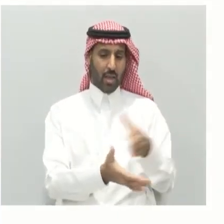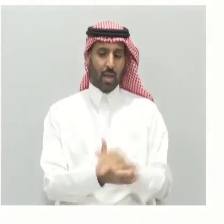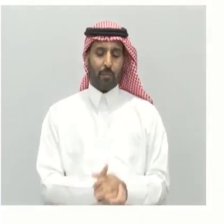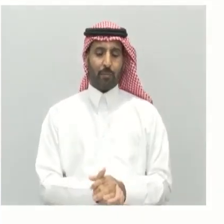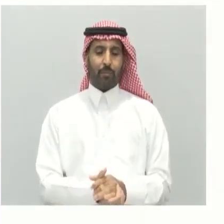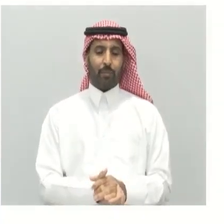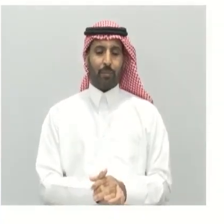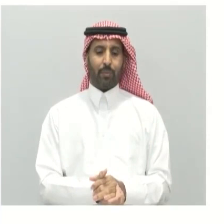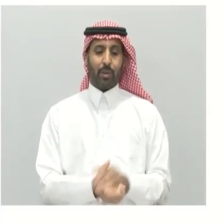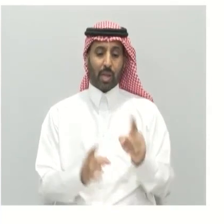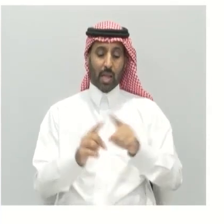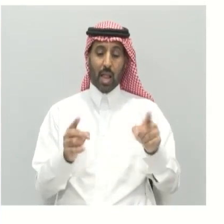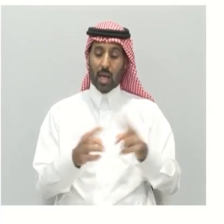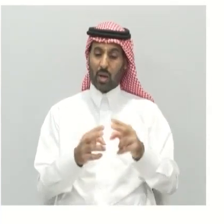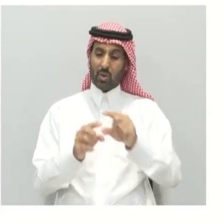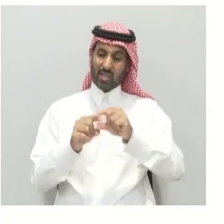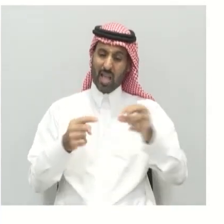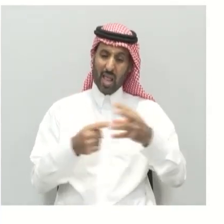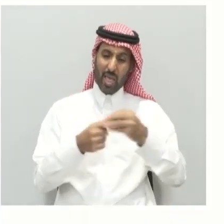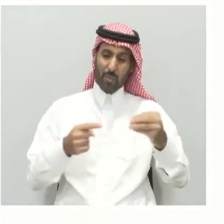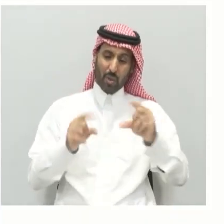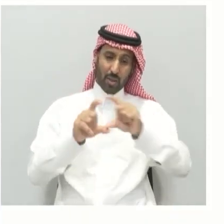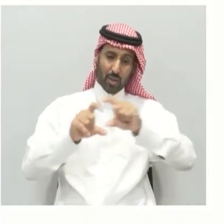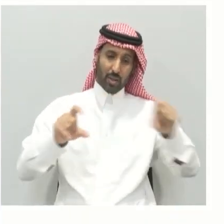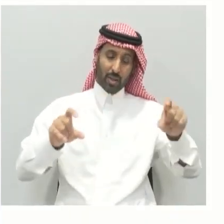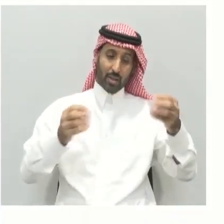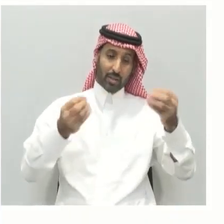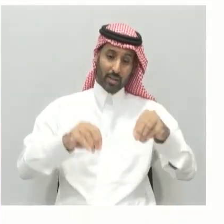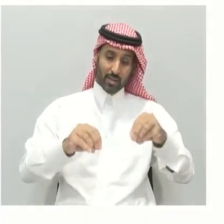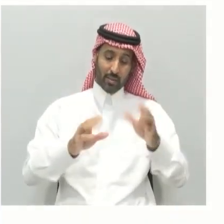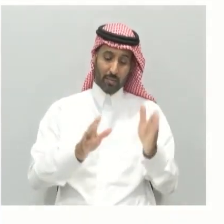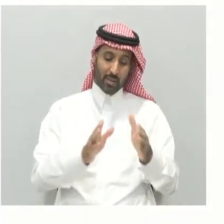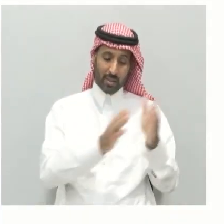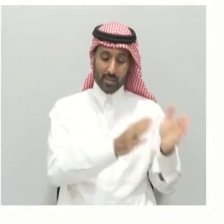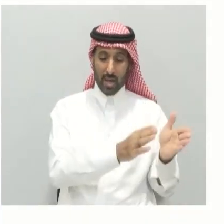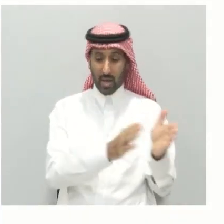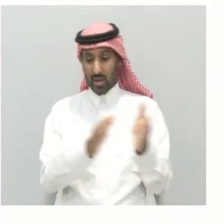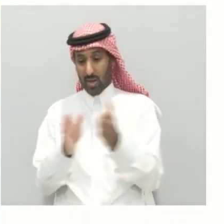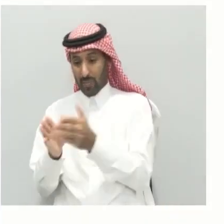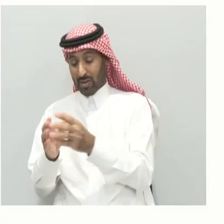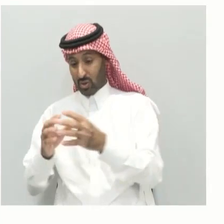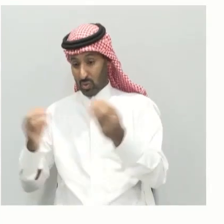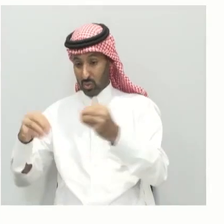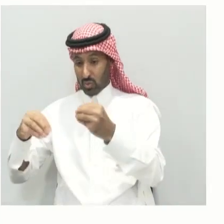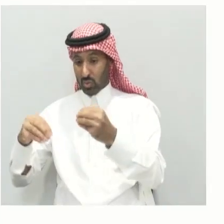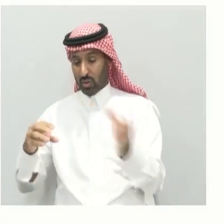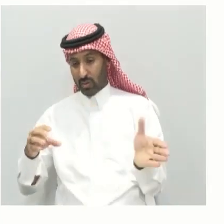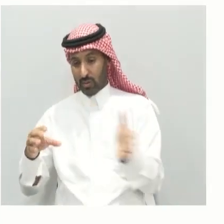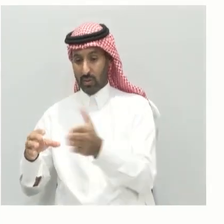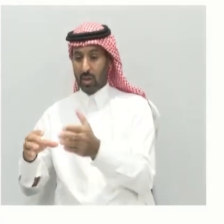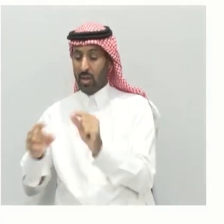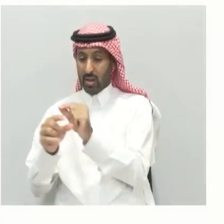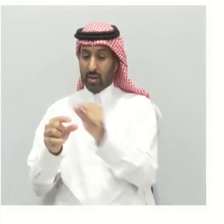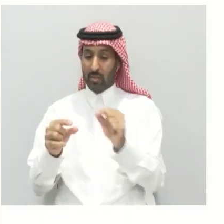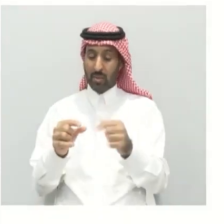على الكور سالبيه انا عارف ان الكور سالبيه تزيد من اليسار الى اليمين معنات ان الذرات التي تكون في هذه الجهه في